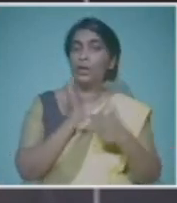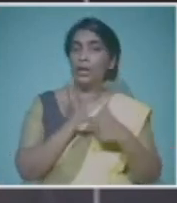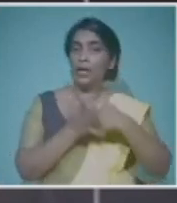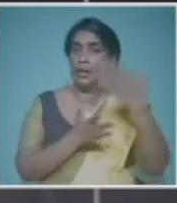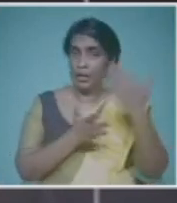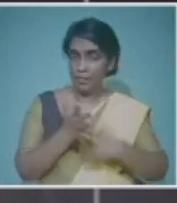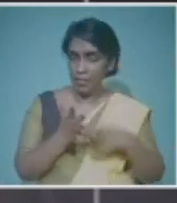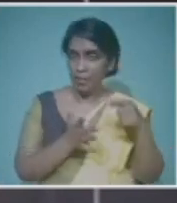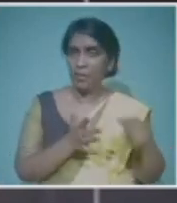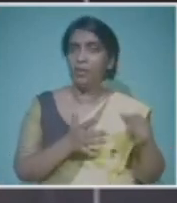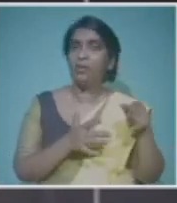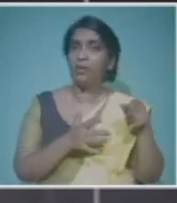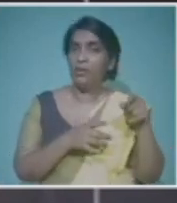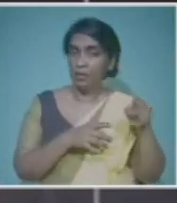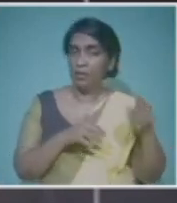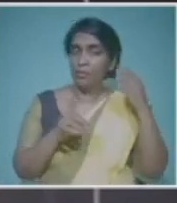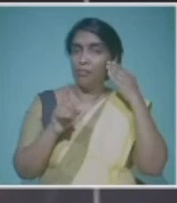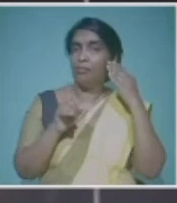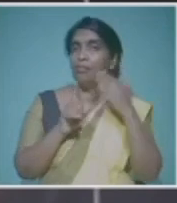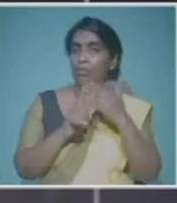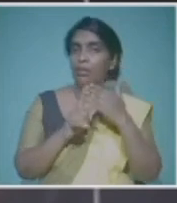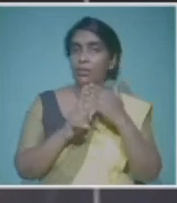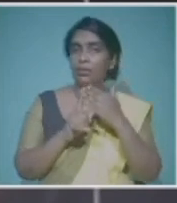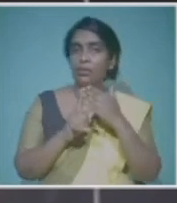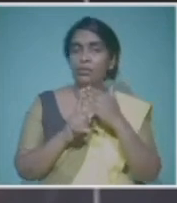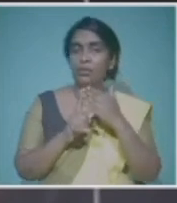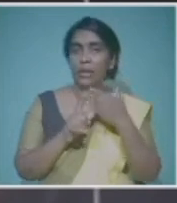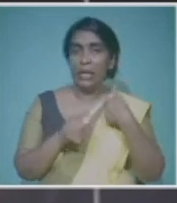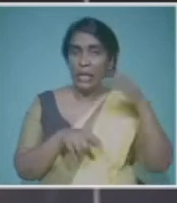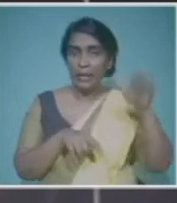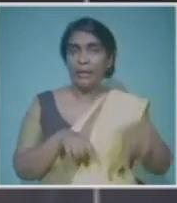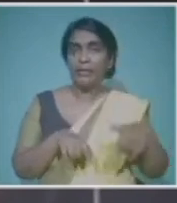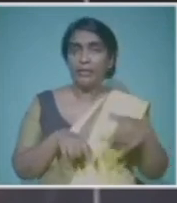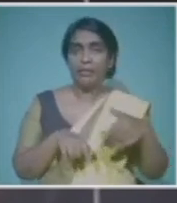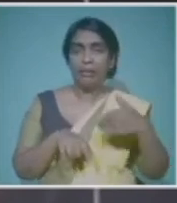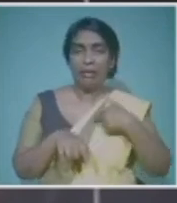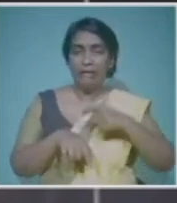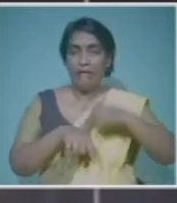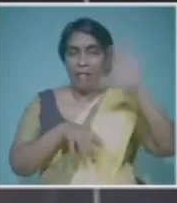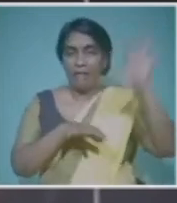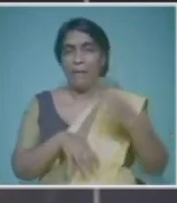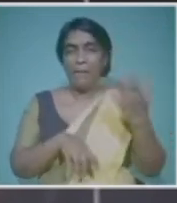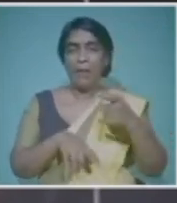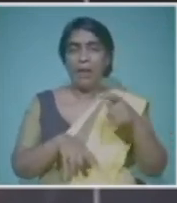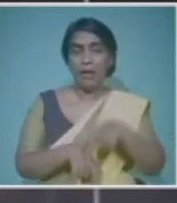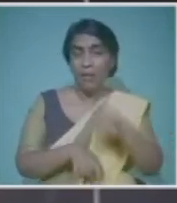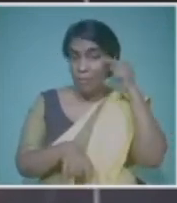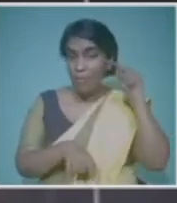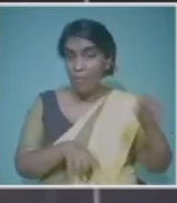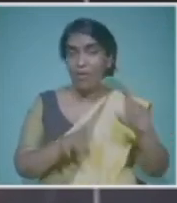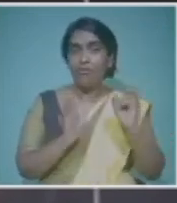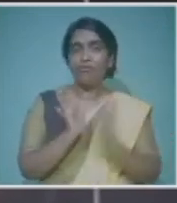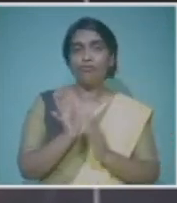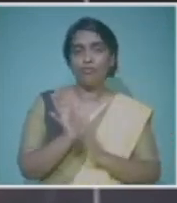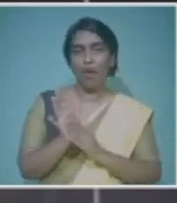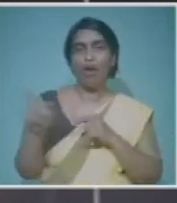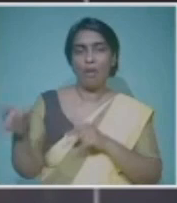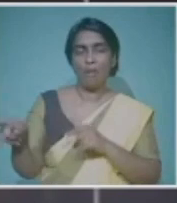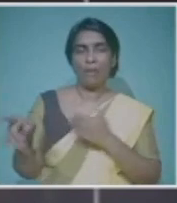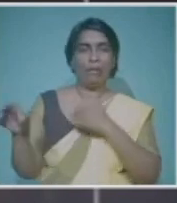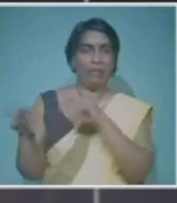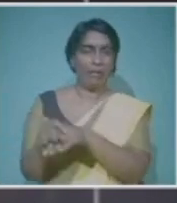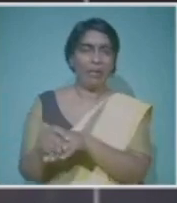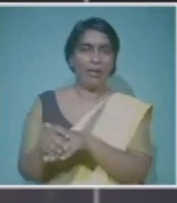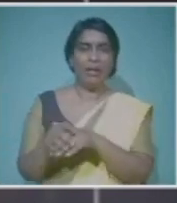මට මේ සභාවේ ඉන්න බැරි වුණේ මොකද මං මේ වැඩේට පල්ලෙහා කමිටු රූම් එකේ හිටපු නිසා සුමන්දිරන් මහත්තයාගේ ඉදිරිපත් කළා